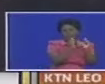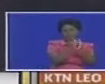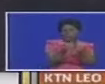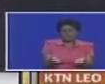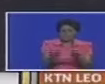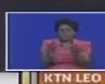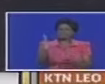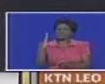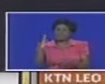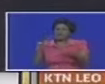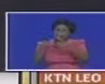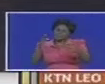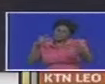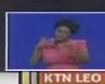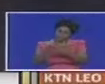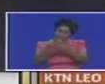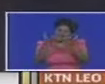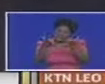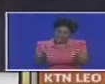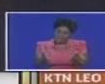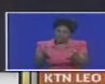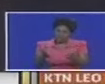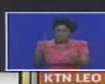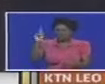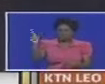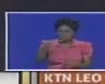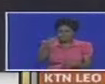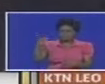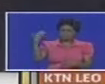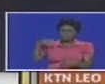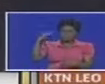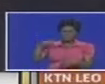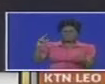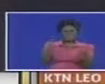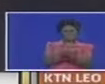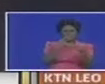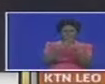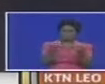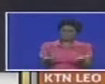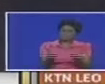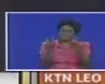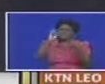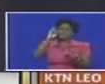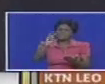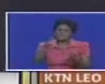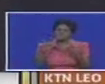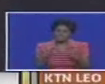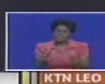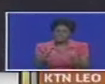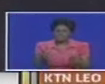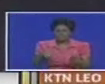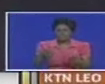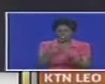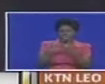nchini. Lakini hadi sasa visa vya uhalifu na mauaji ya kiholela vinazidi kushuhudiwa humu nchini. Tuliowahoji hii